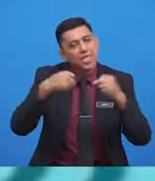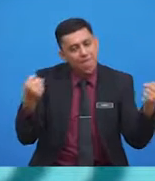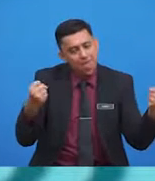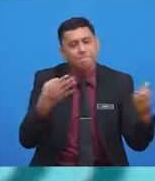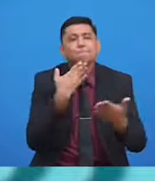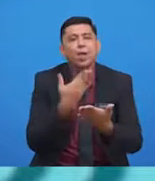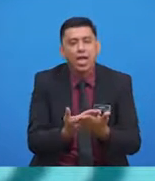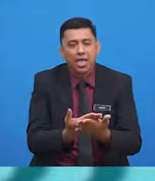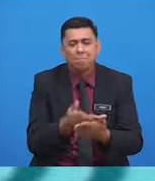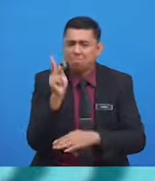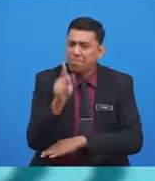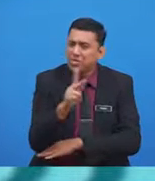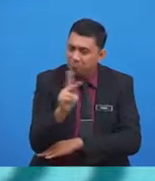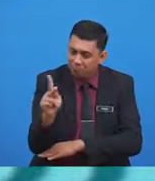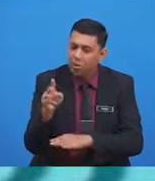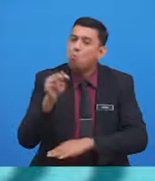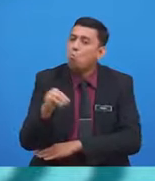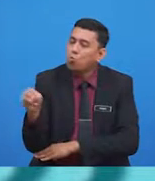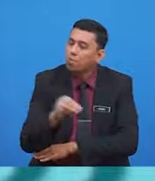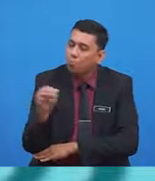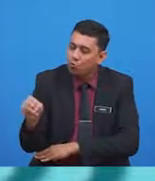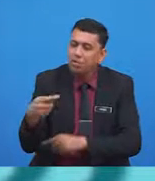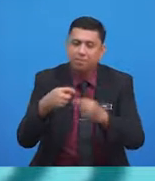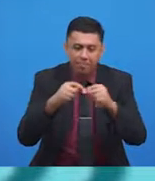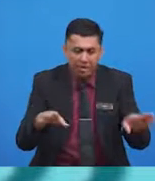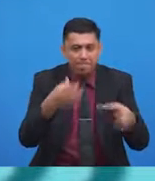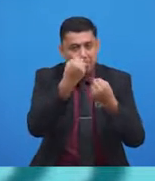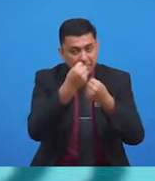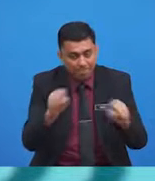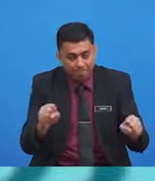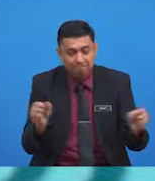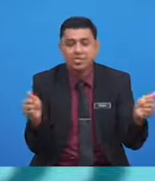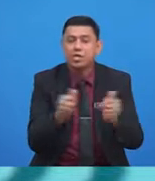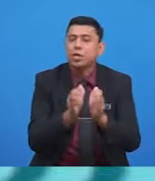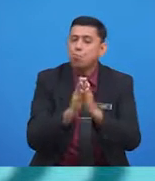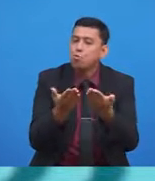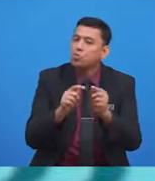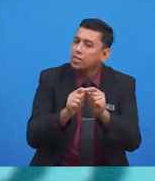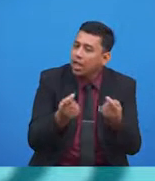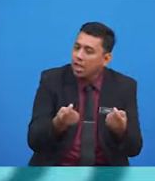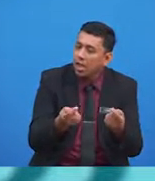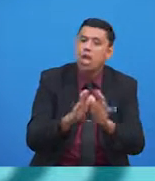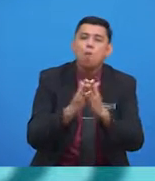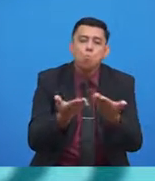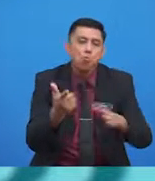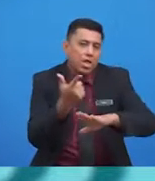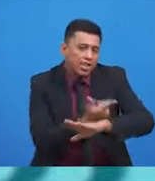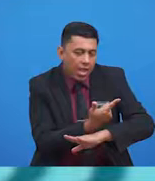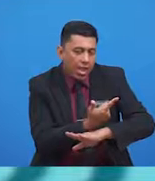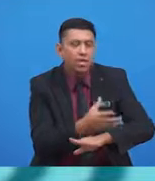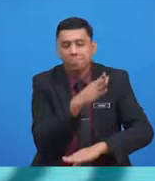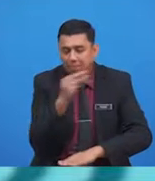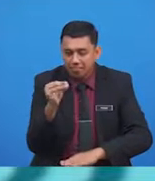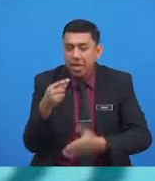Baik, pastikan murid-murid telah bersedia dengan buku teks, buku latihan